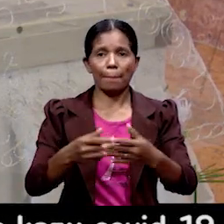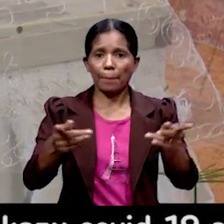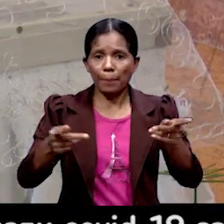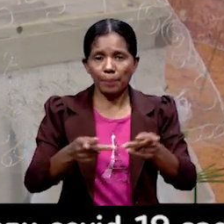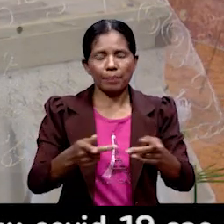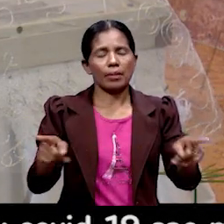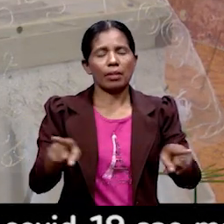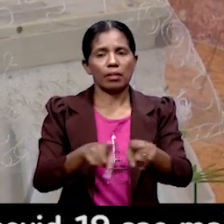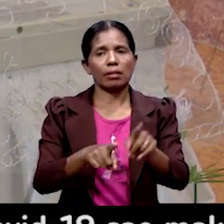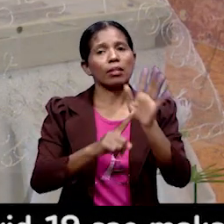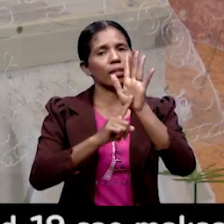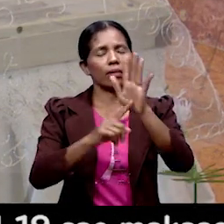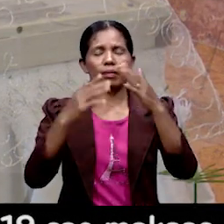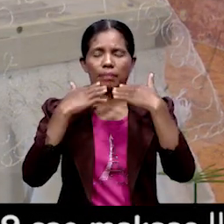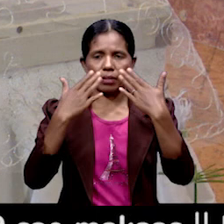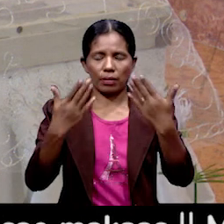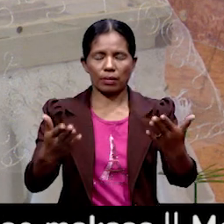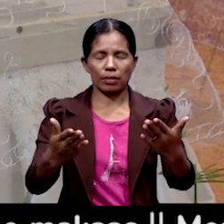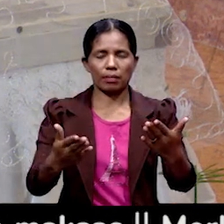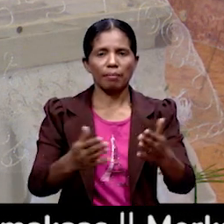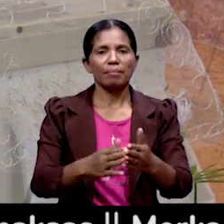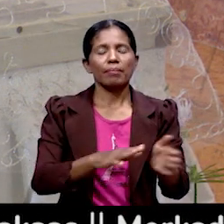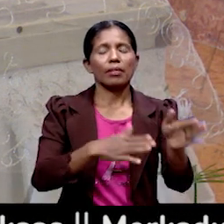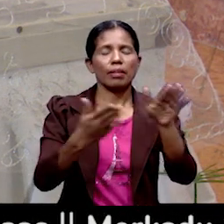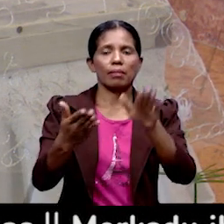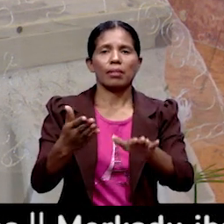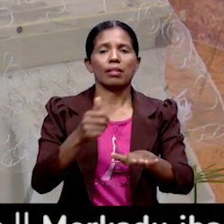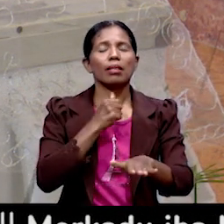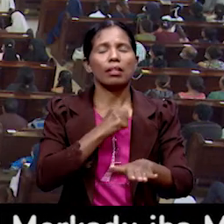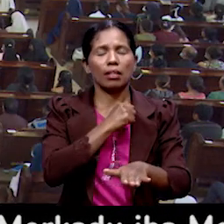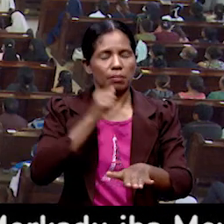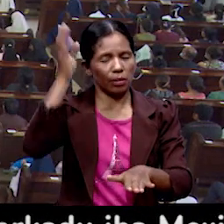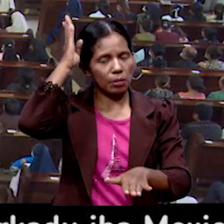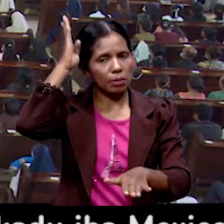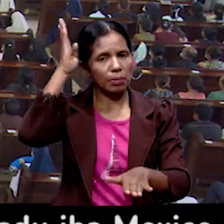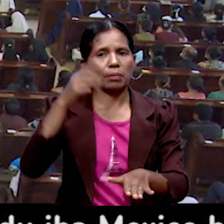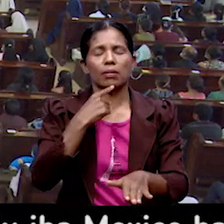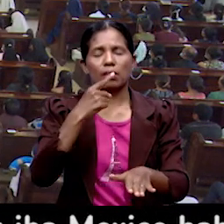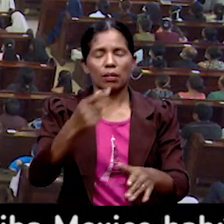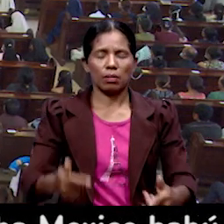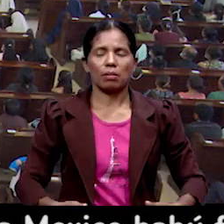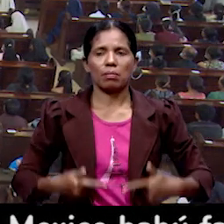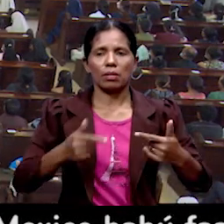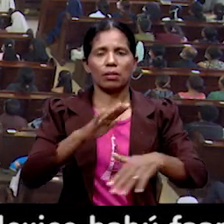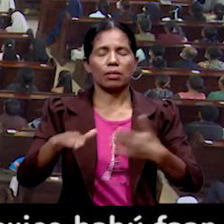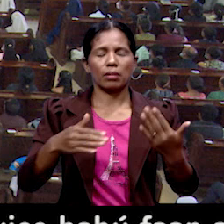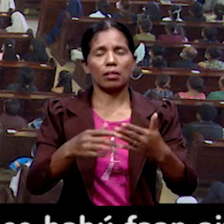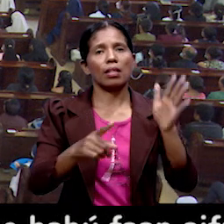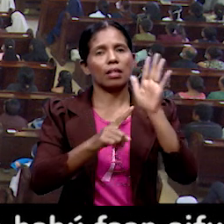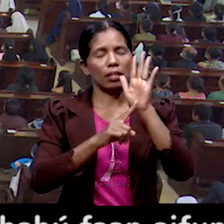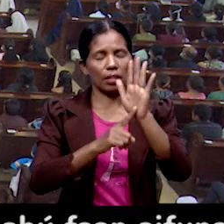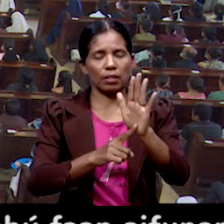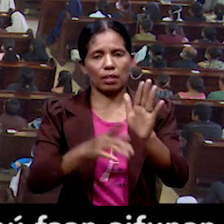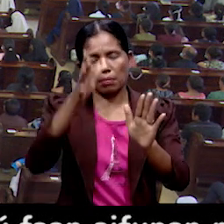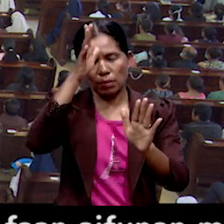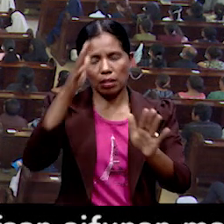to o agradecimento, ba matebian Dom Basílio do Nascimento, tan ba durante ni moris tomak. Sai ona aman ida hodi